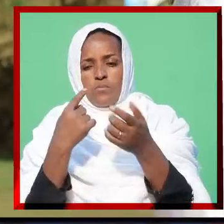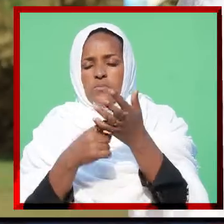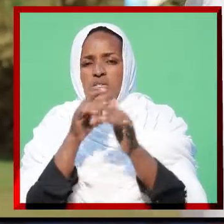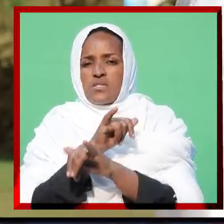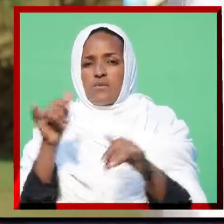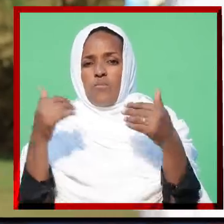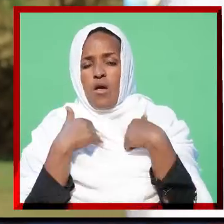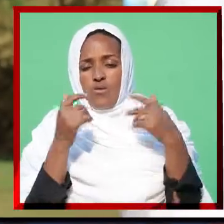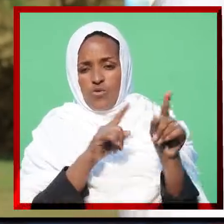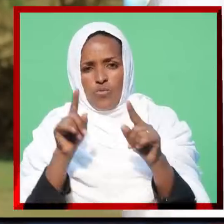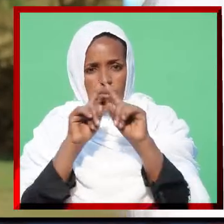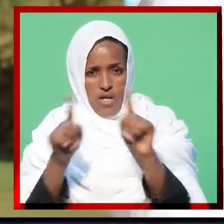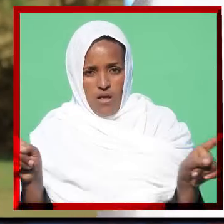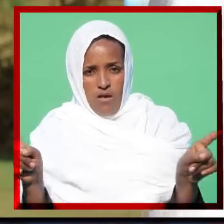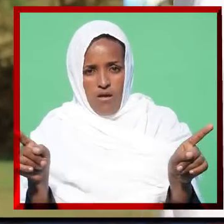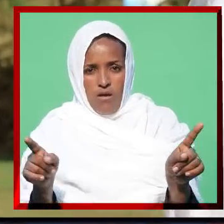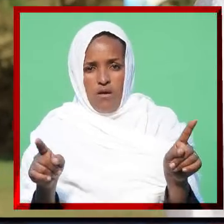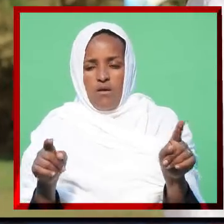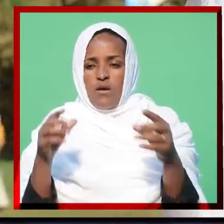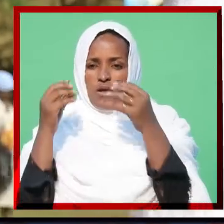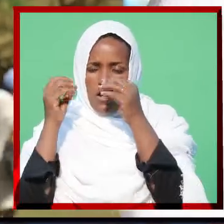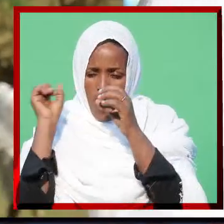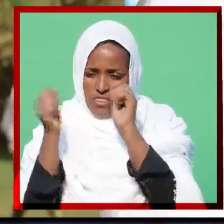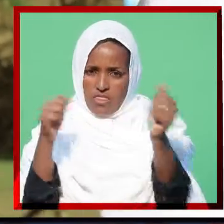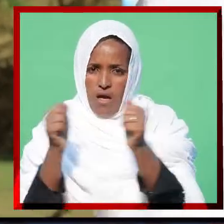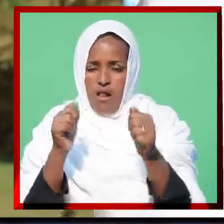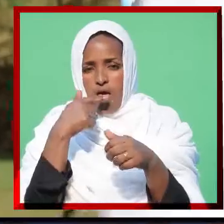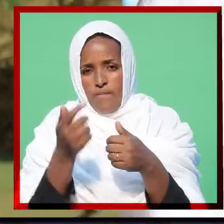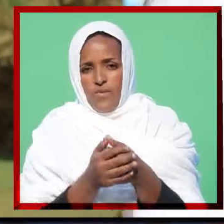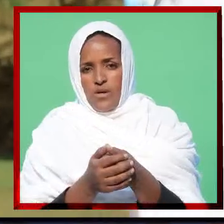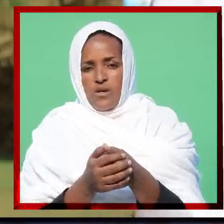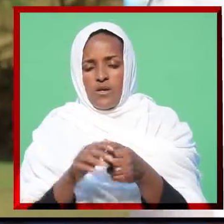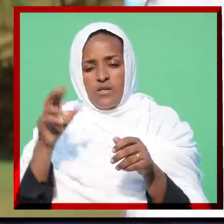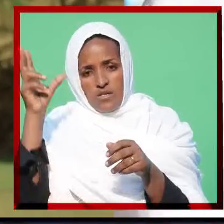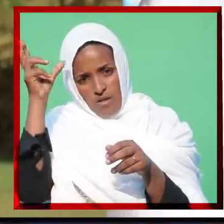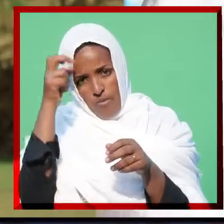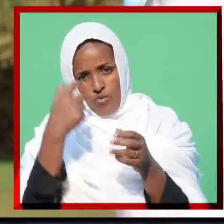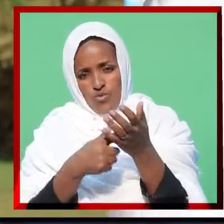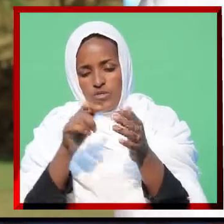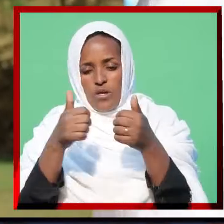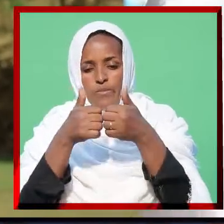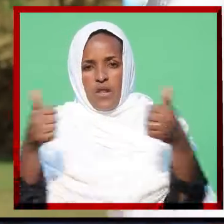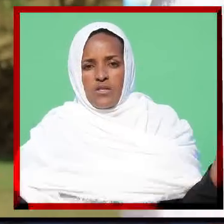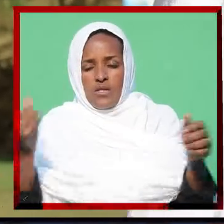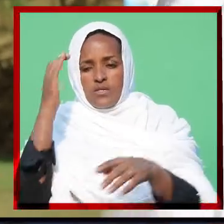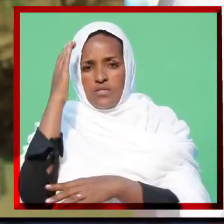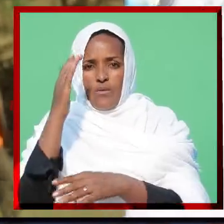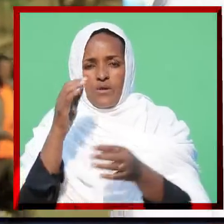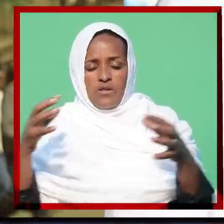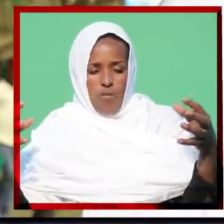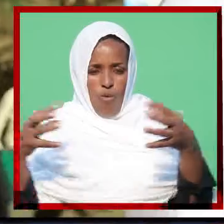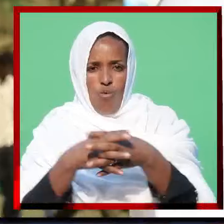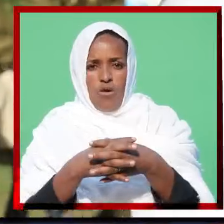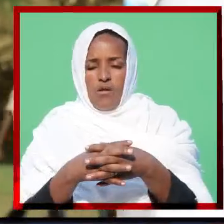እንዲህ ያለውን ደግሞ በተለይ ላጣላ የሚል እንደ ዲያብሎስ የመለየት እግዚአብሔር የማዋሃድ